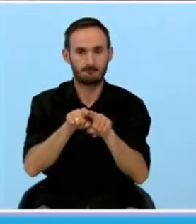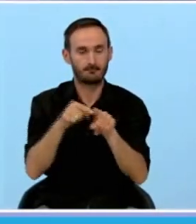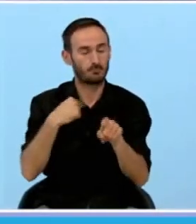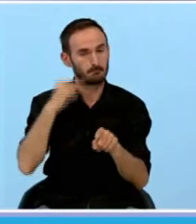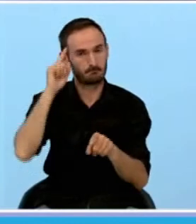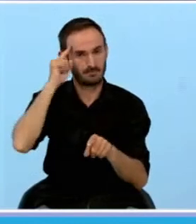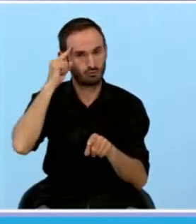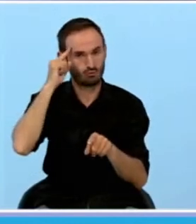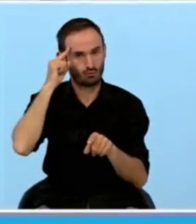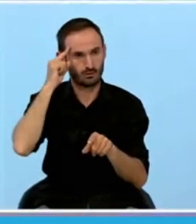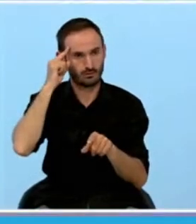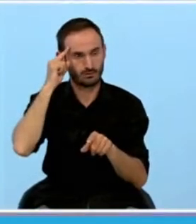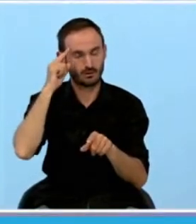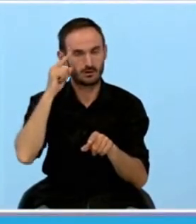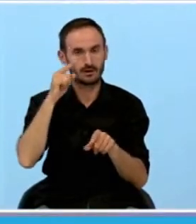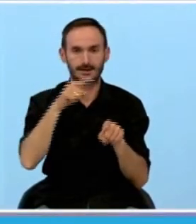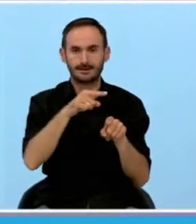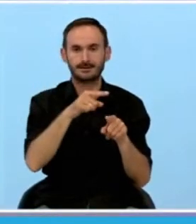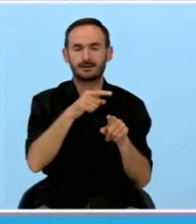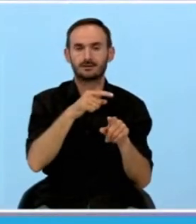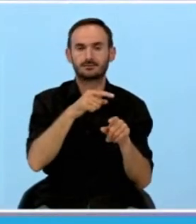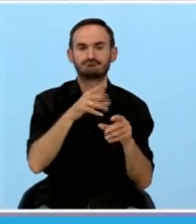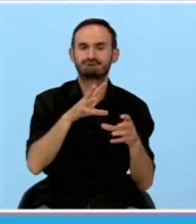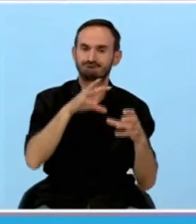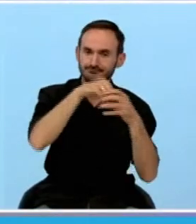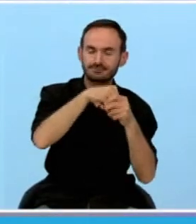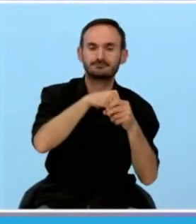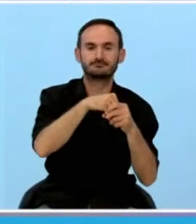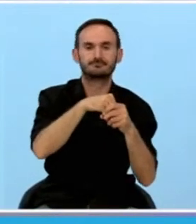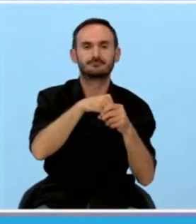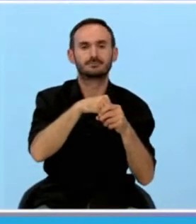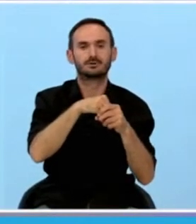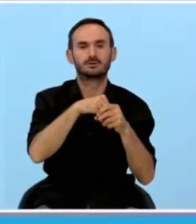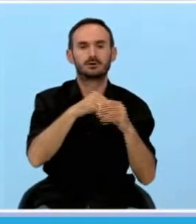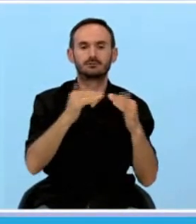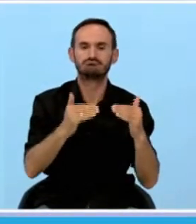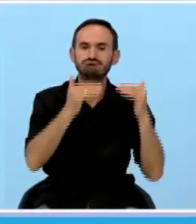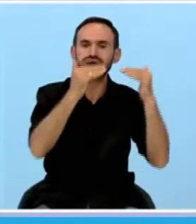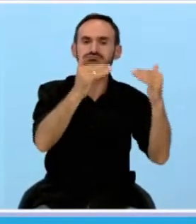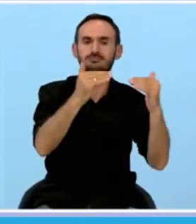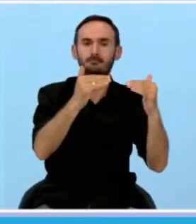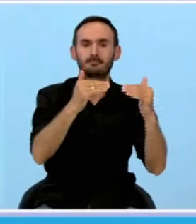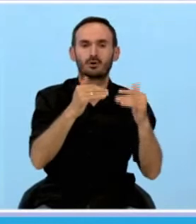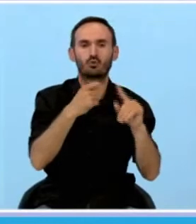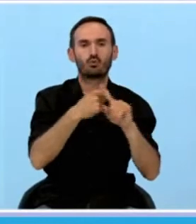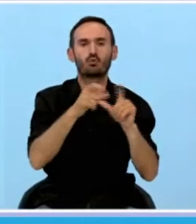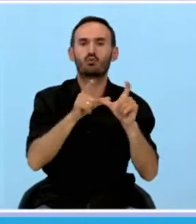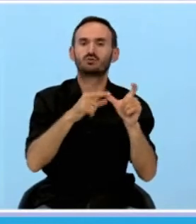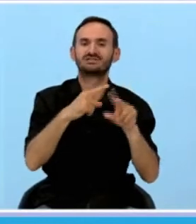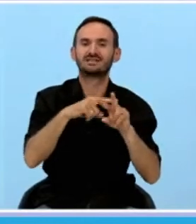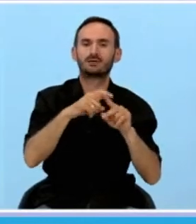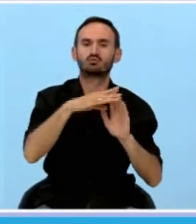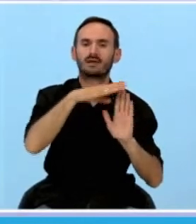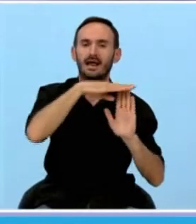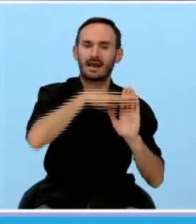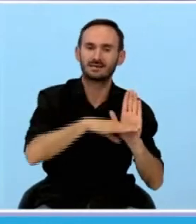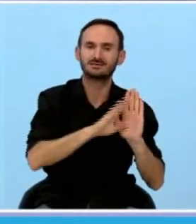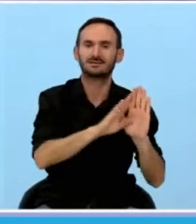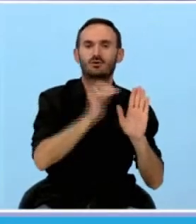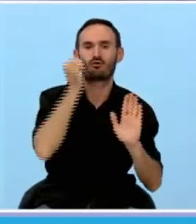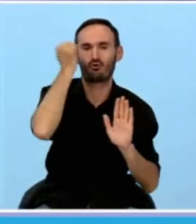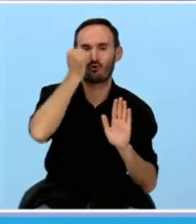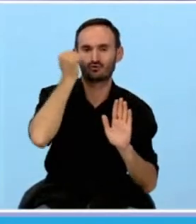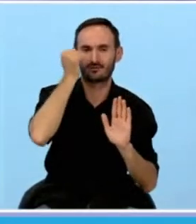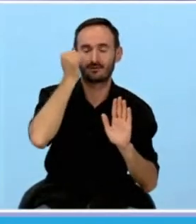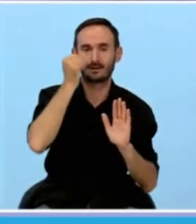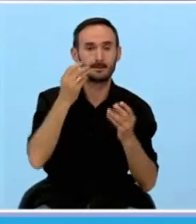bën kategori kushtetuese. Pa tjetër që kalojnë në kategori kushtetuese dhe pse unë mendoj që janë. Sepse qysh në fillim